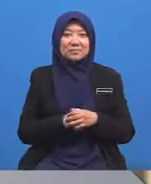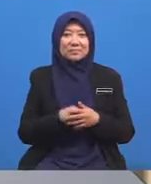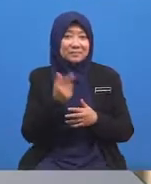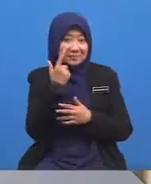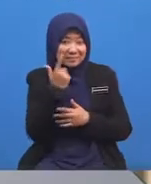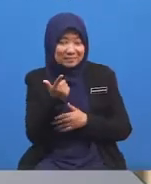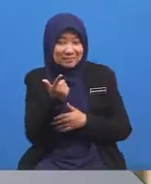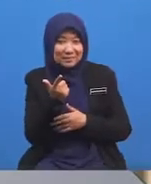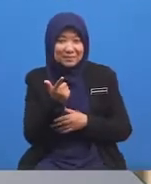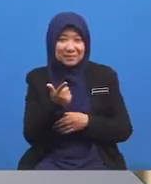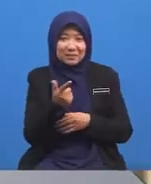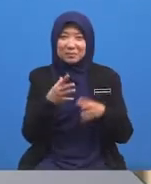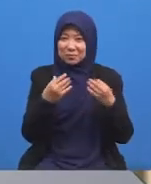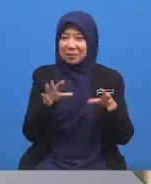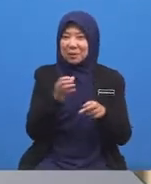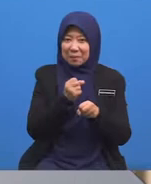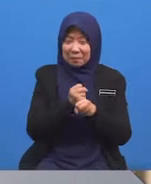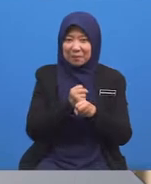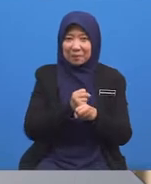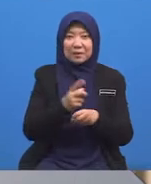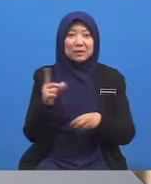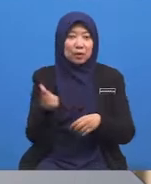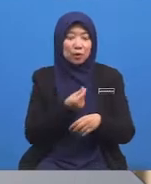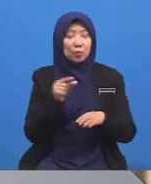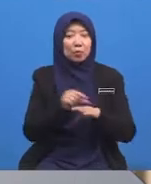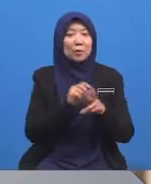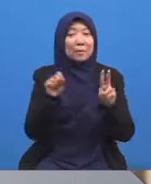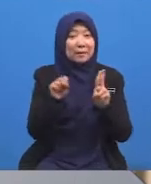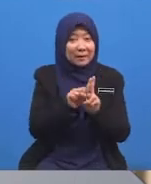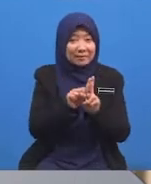Lihat? Cikgu dapat menarik jarum menggunakan magnet.